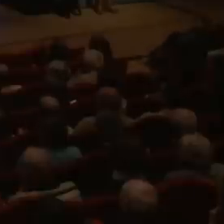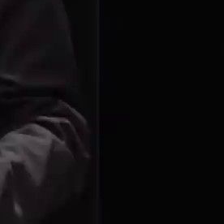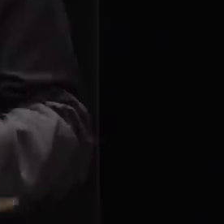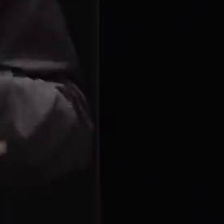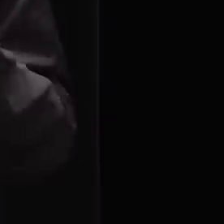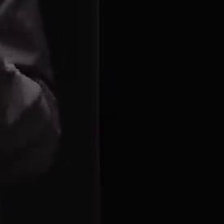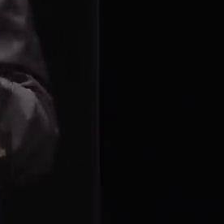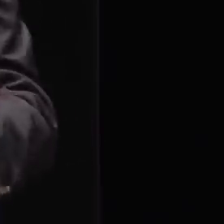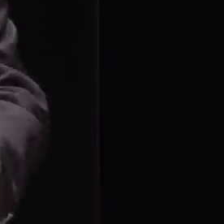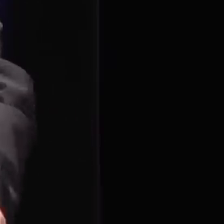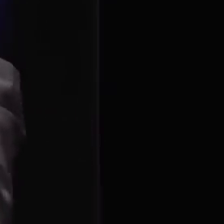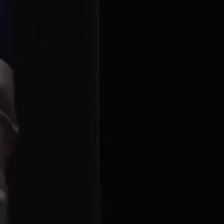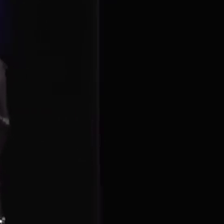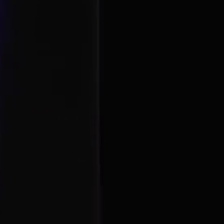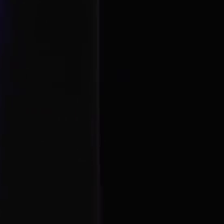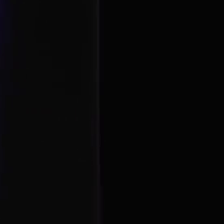entier. Quand on voit